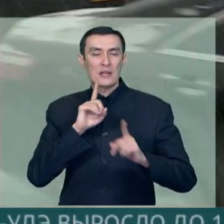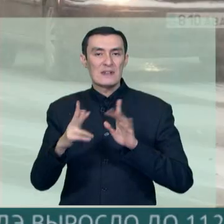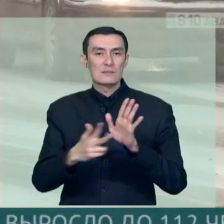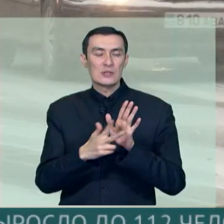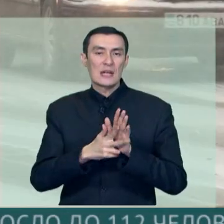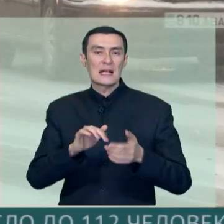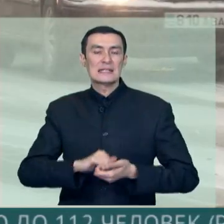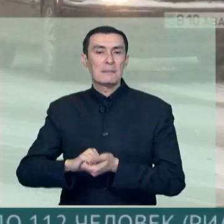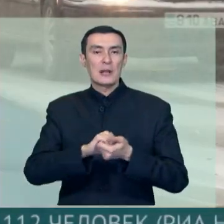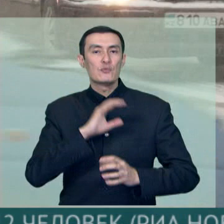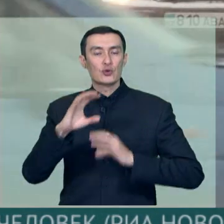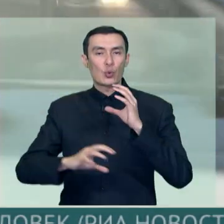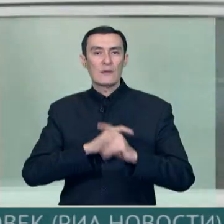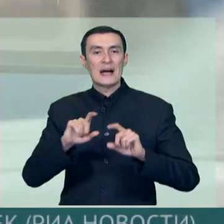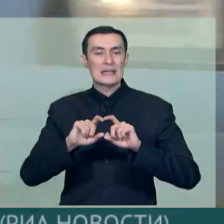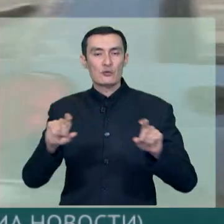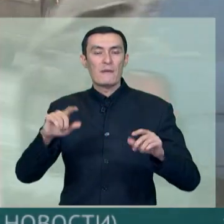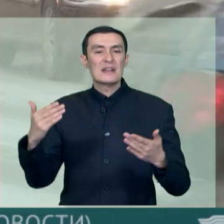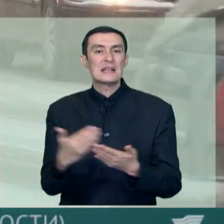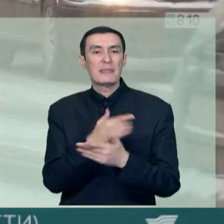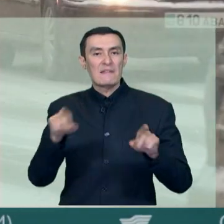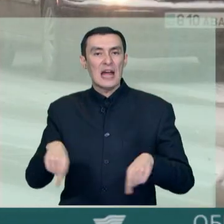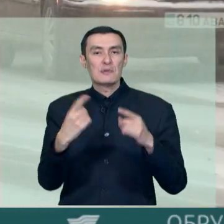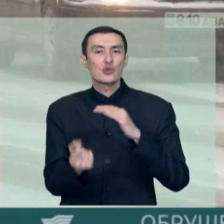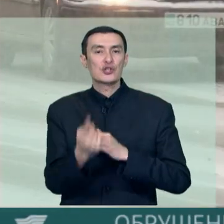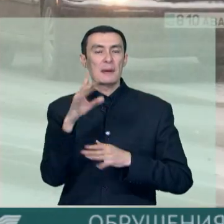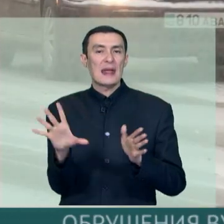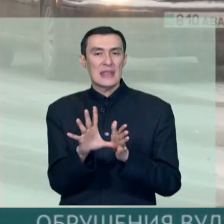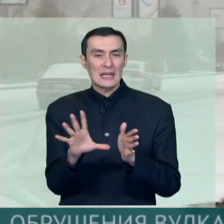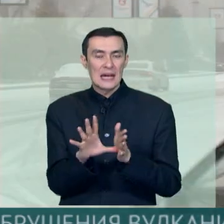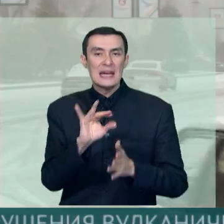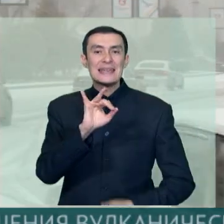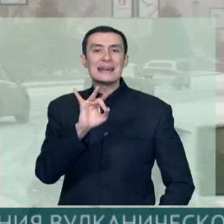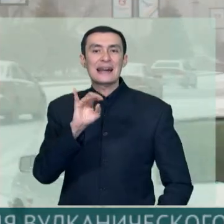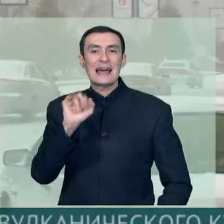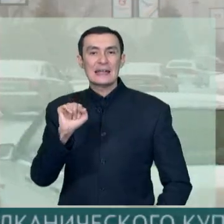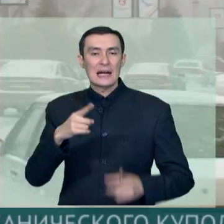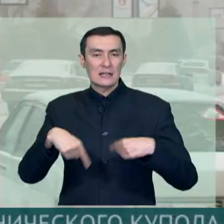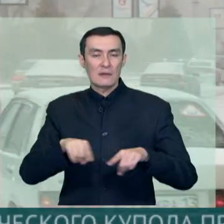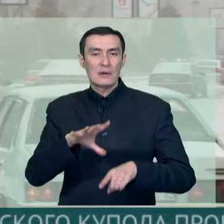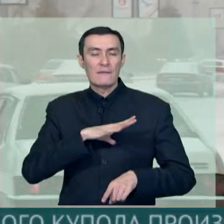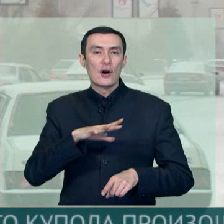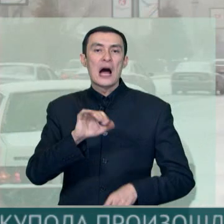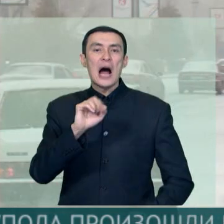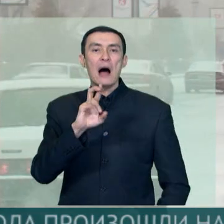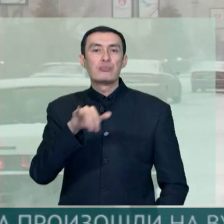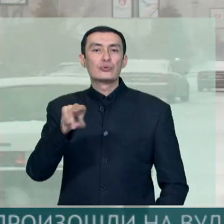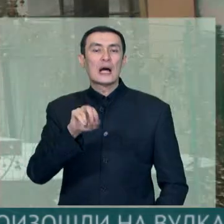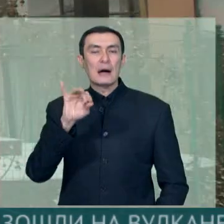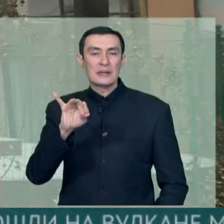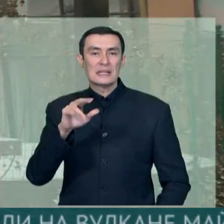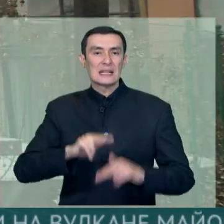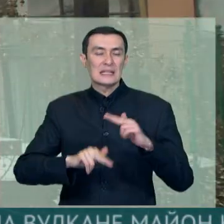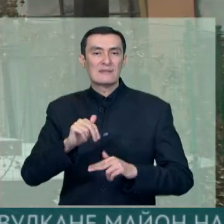сессии Ассамблеи Международного агентства по возобновляемым источникам энергии ИРЭНА, которая прошла в Абу-Даби. На строительство